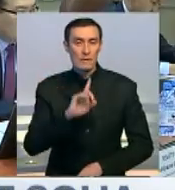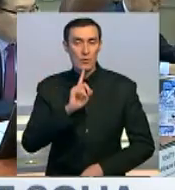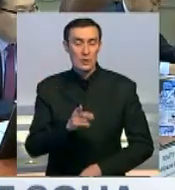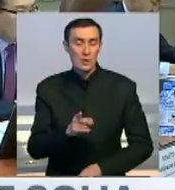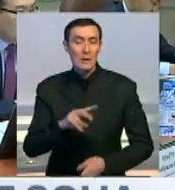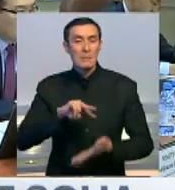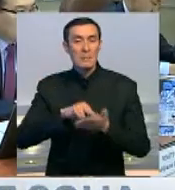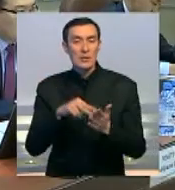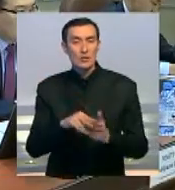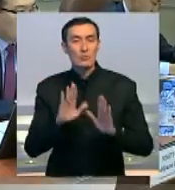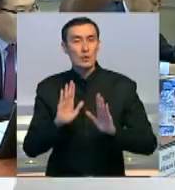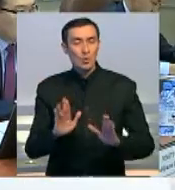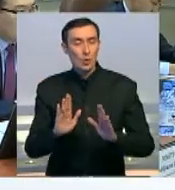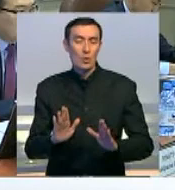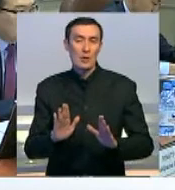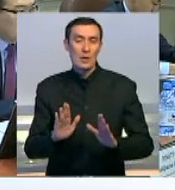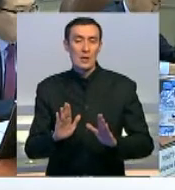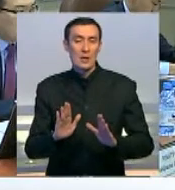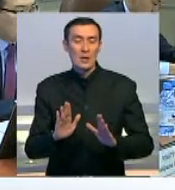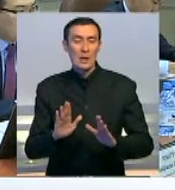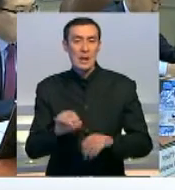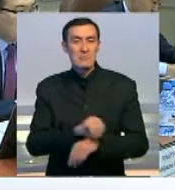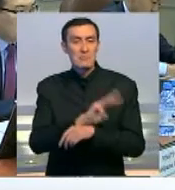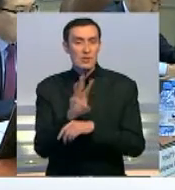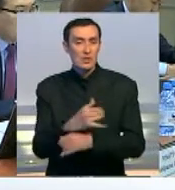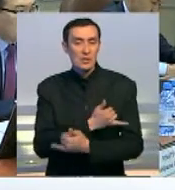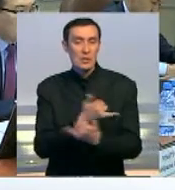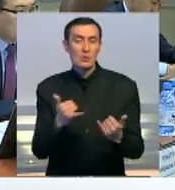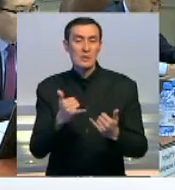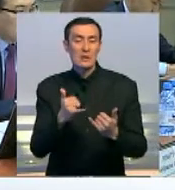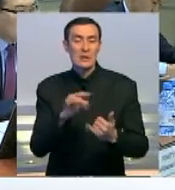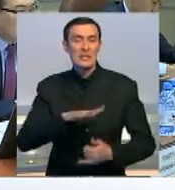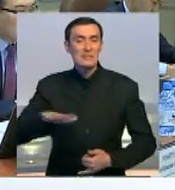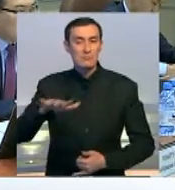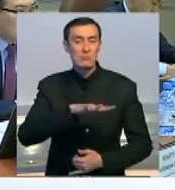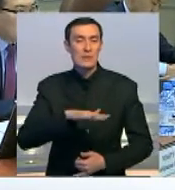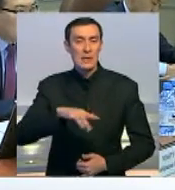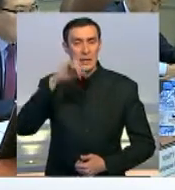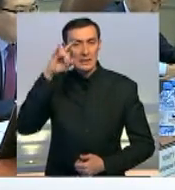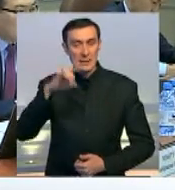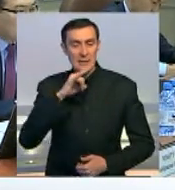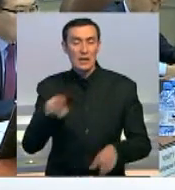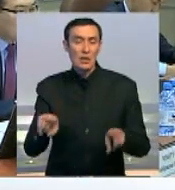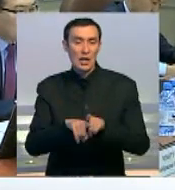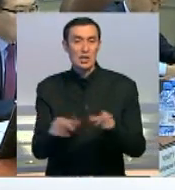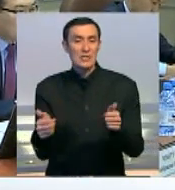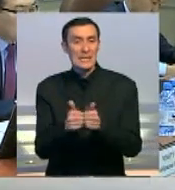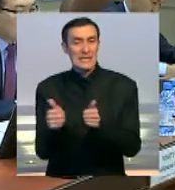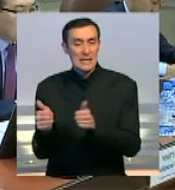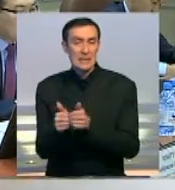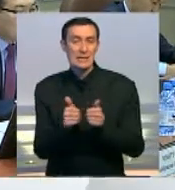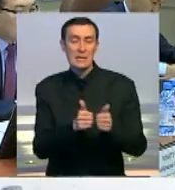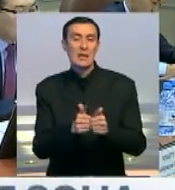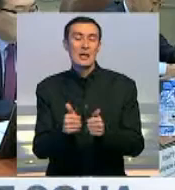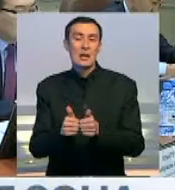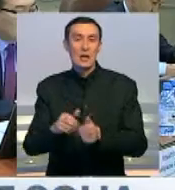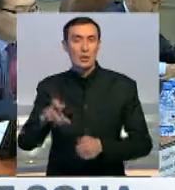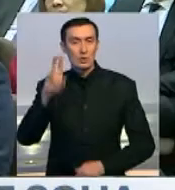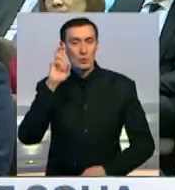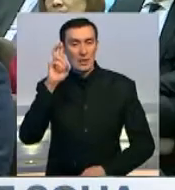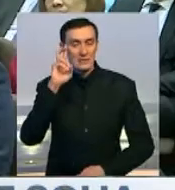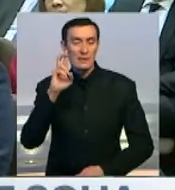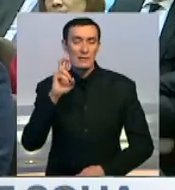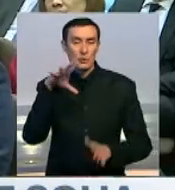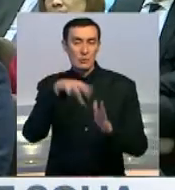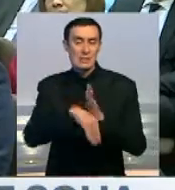рассчитываем не только на поставки на территорию Республики Казахстан, но и на поставки в соседние сопредельные государства, в